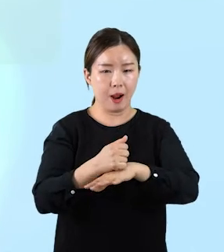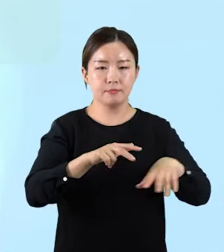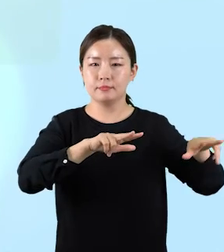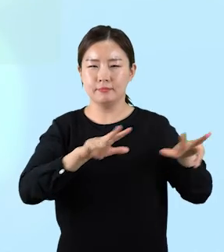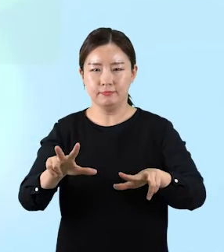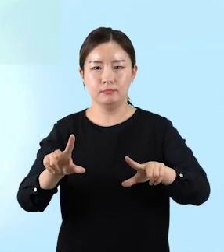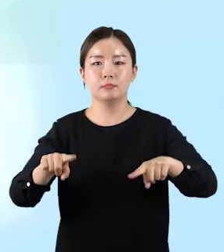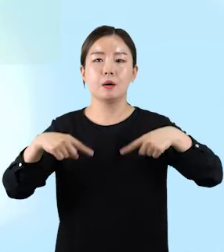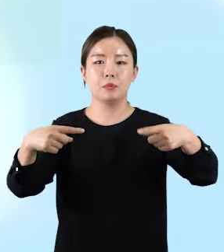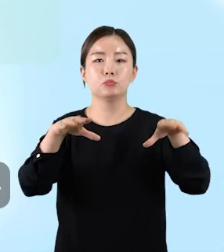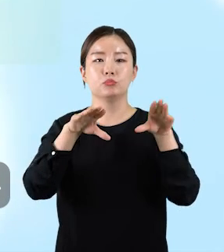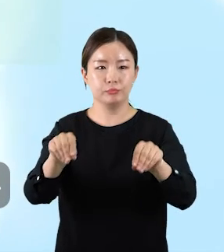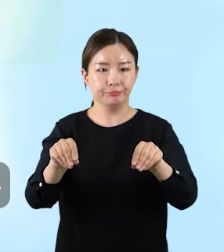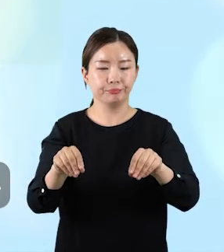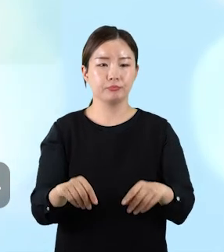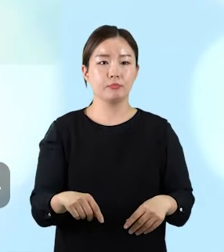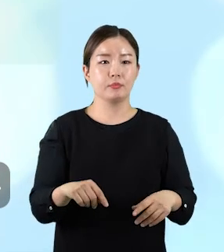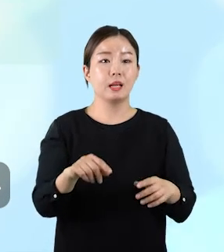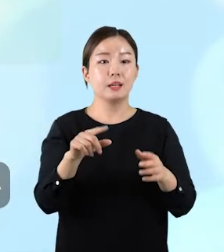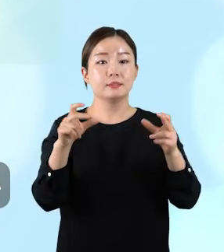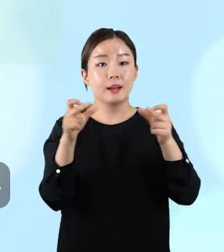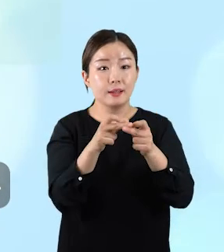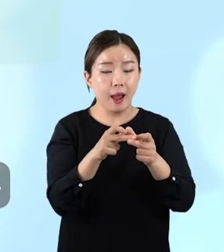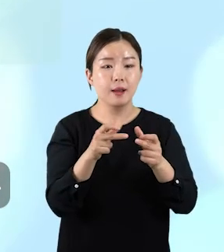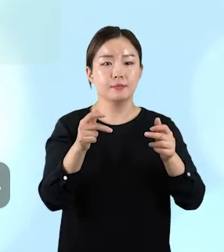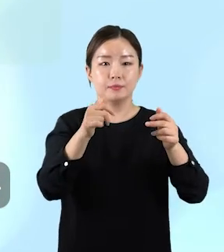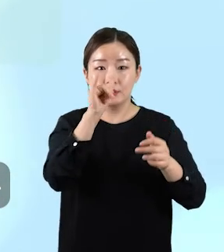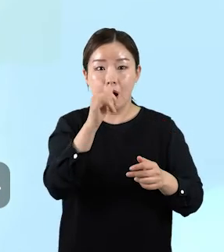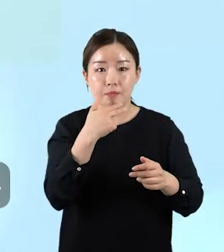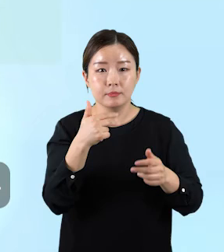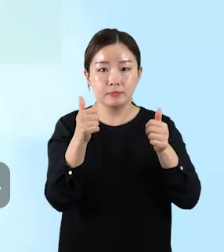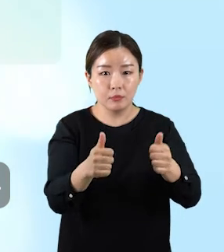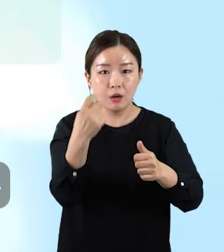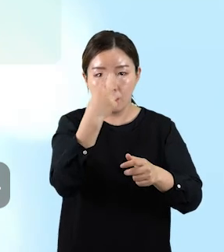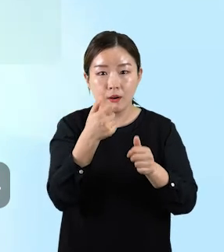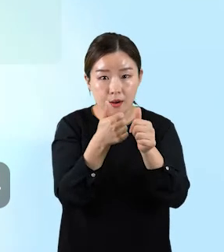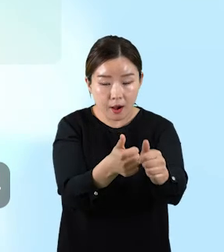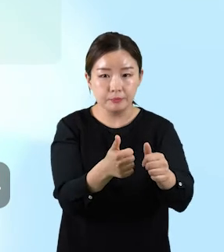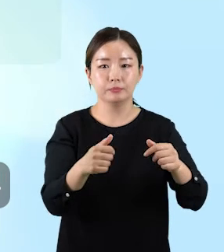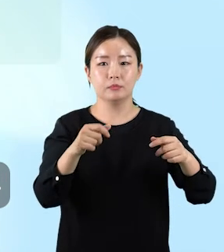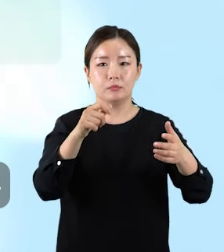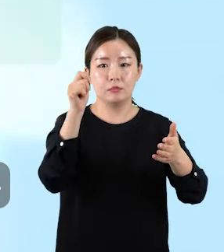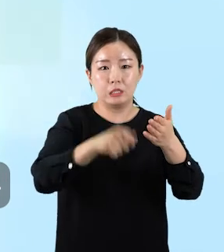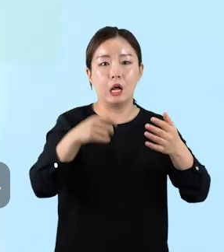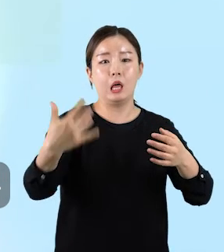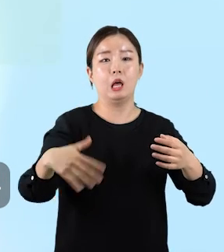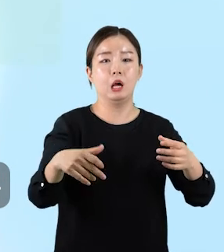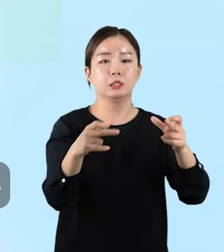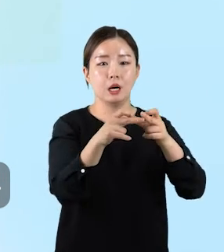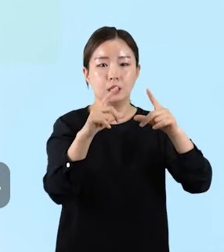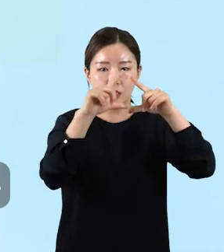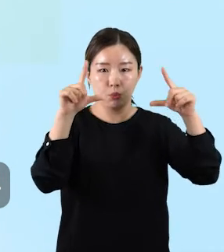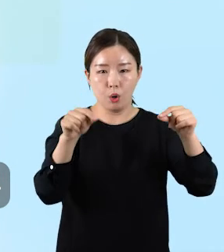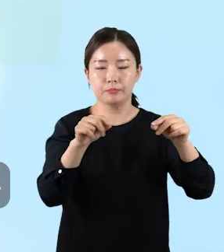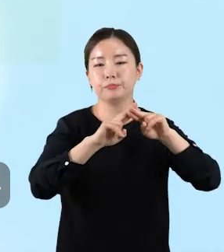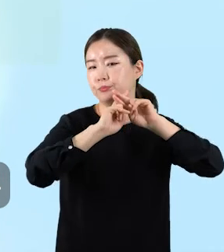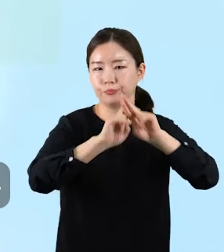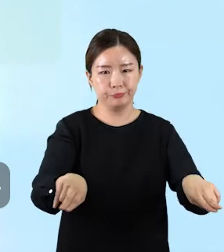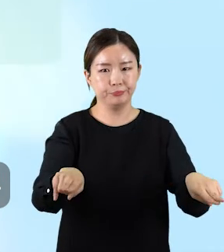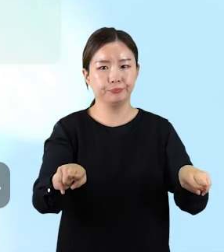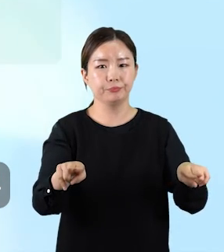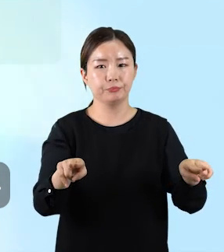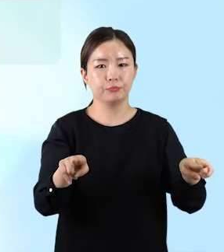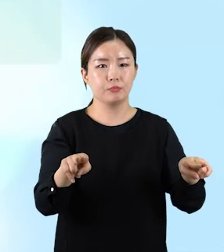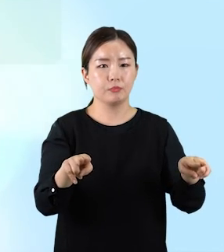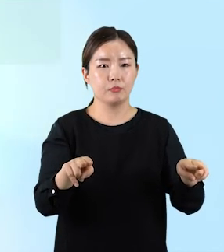참여 중단입니다. 장애정도 재판정 심사 결과 장애정도 미해당 판정을 받고 장애인 등록이 취소된